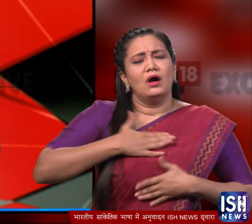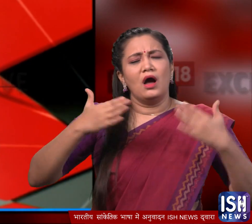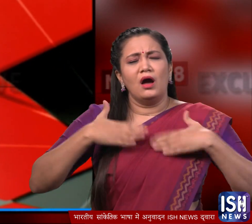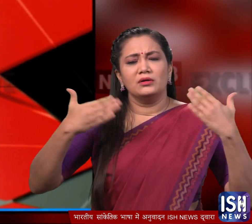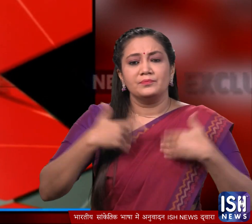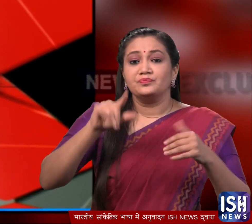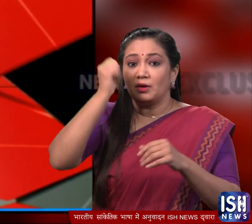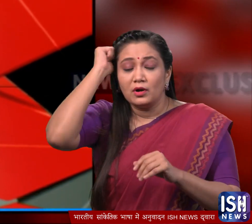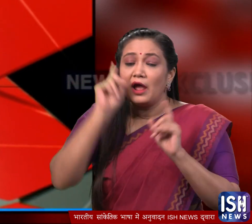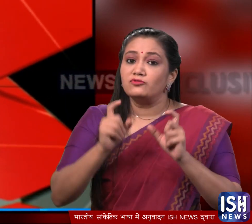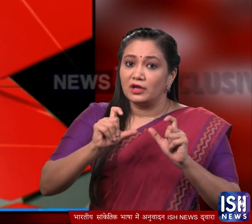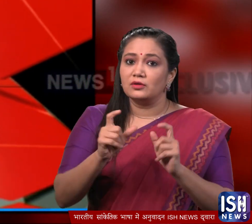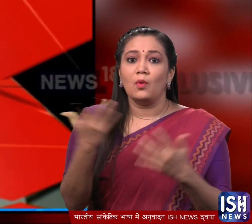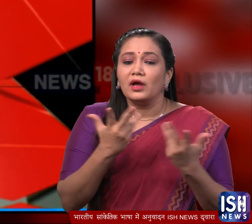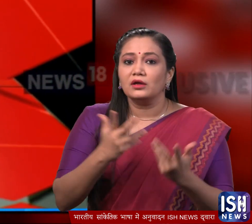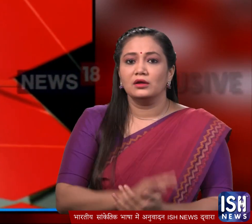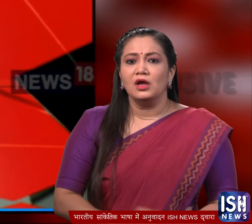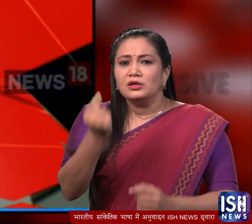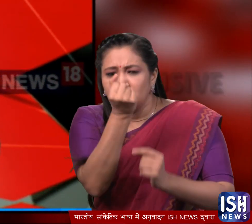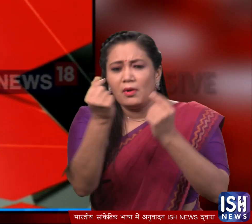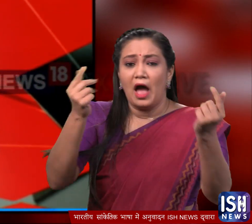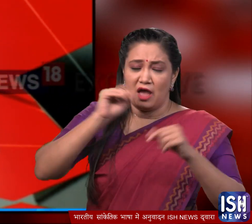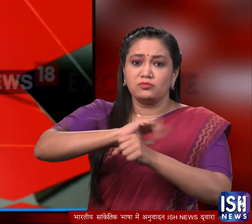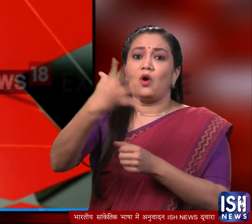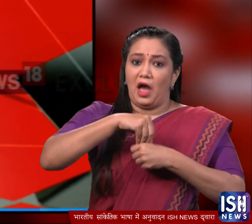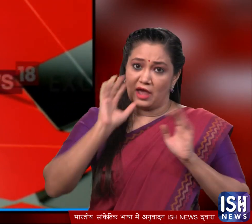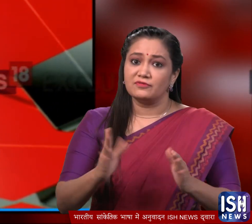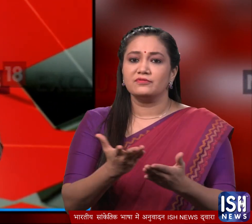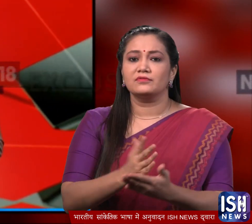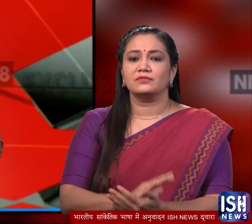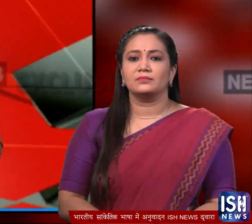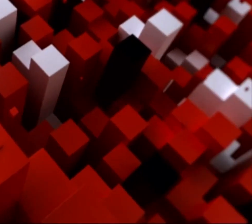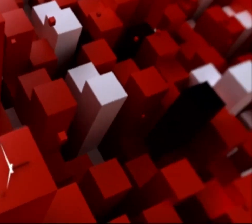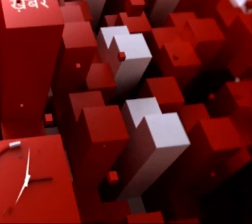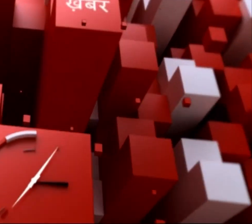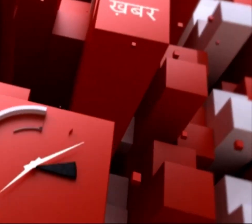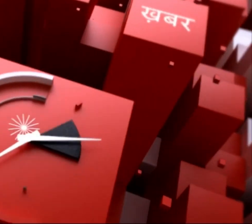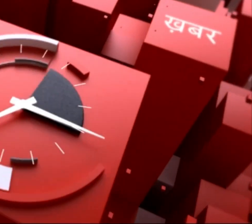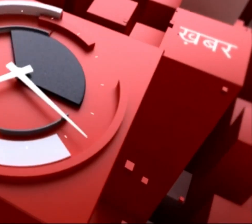हालांकि वडोदरा के लोगों को अभी सतर्क रहना होगा, क्योंकि इक्का दुक्का लोग अब भी वायरस की चपेट में आ रहे हैं।